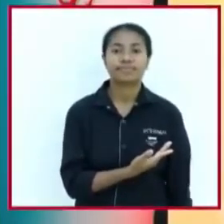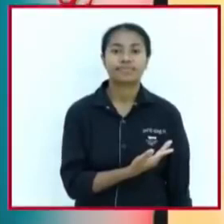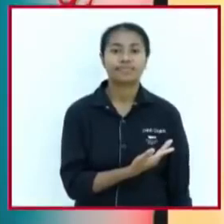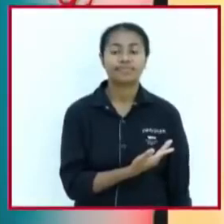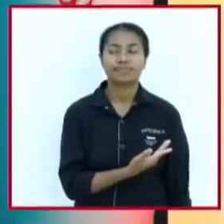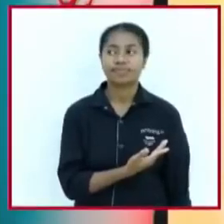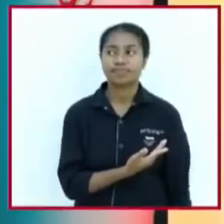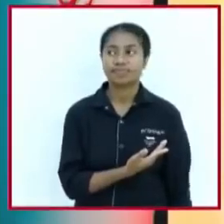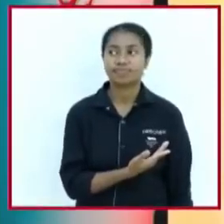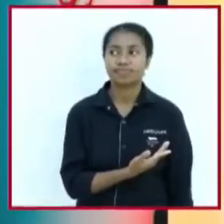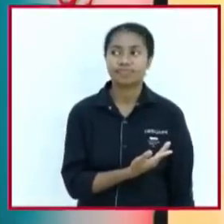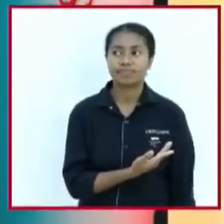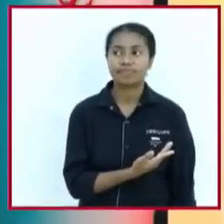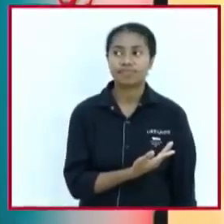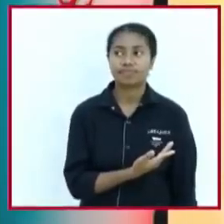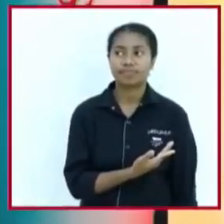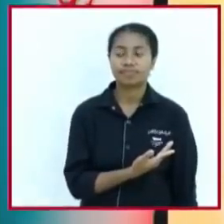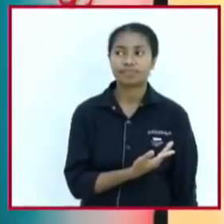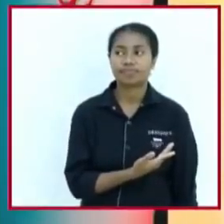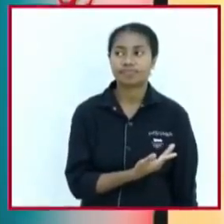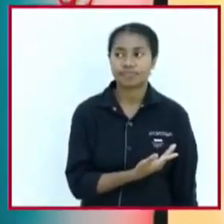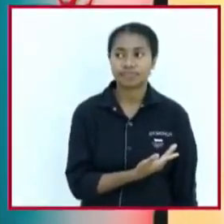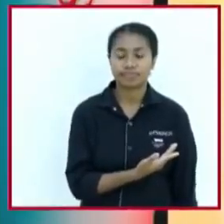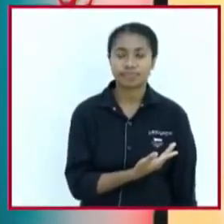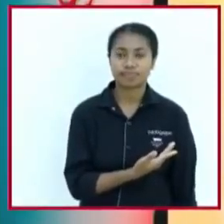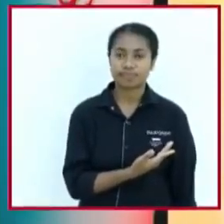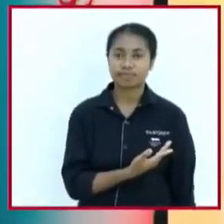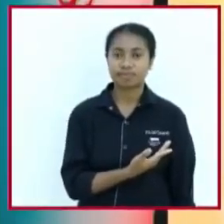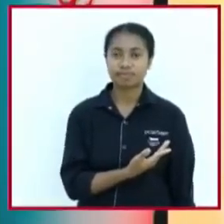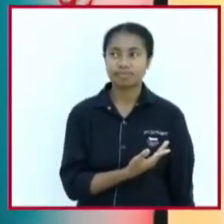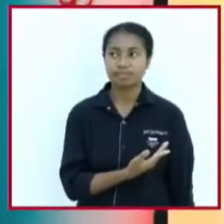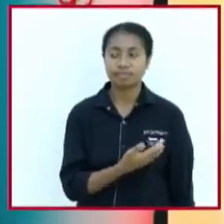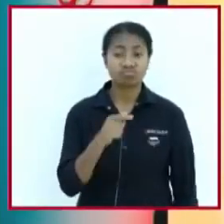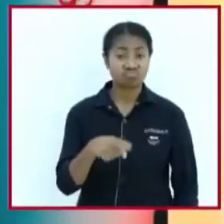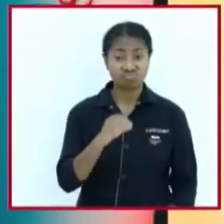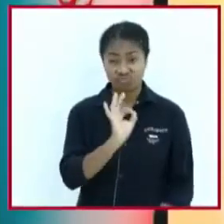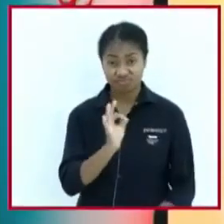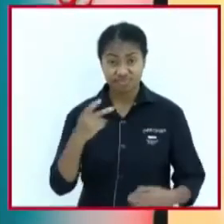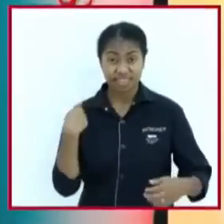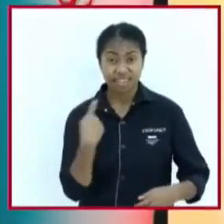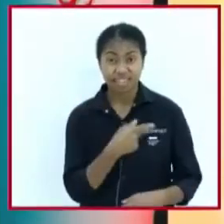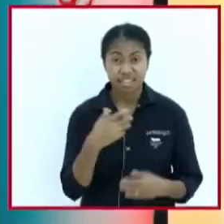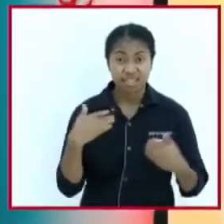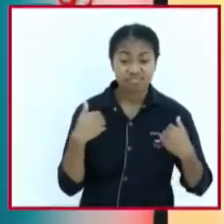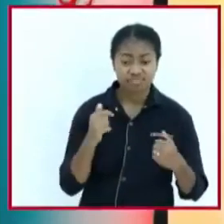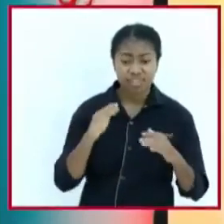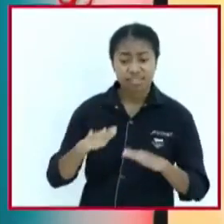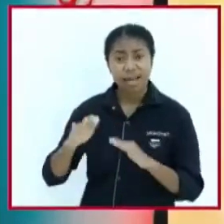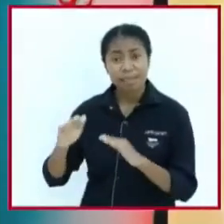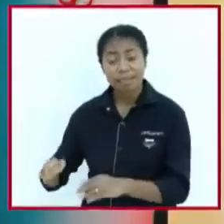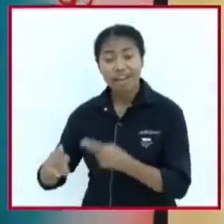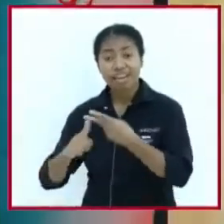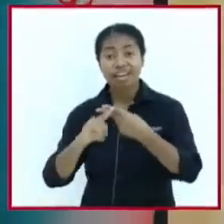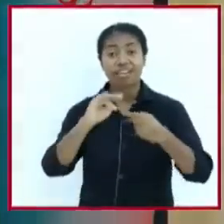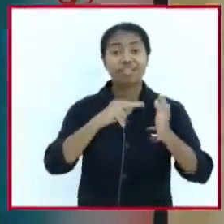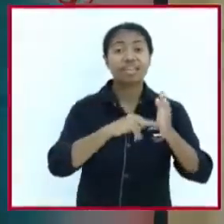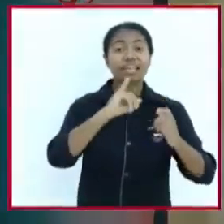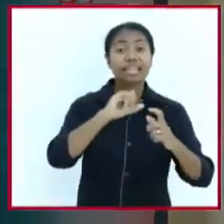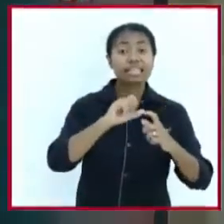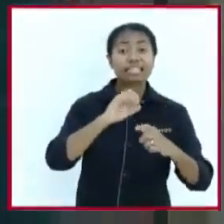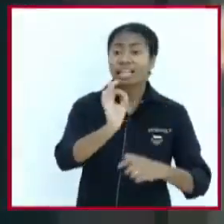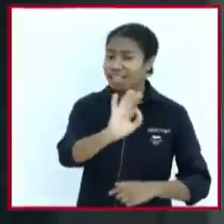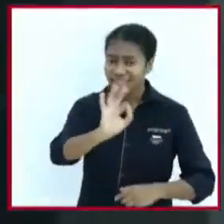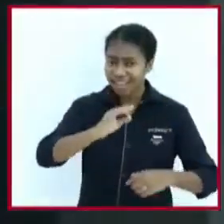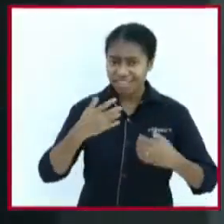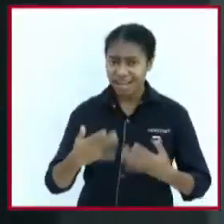kita mereka tidak dapat sampai pada kesempurnaan tanpa kita mereka tidak sampai finish Kenapa karena ini lari estafet